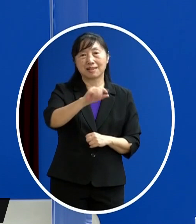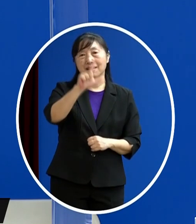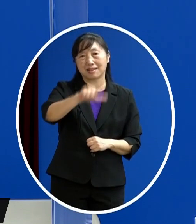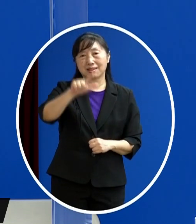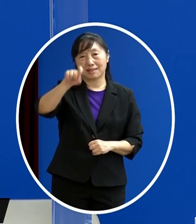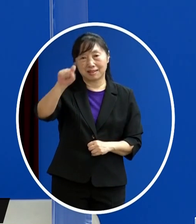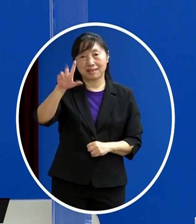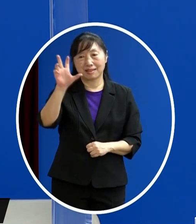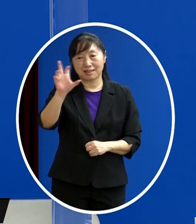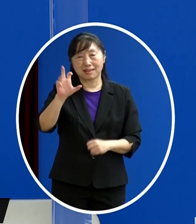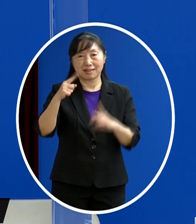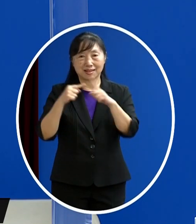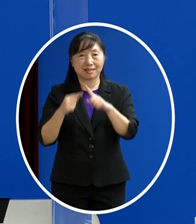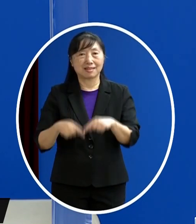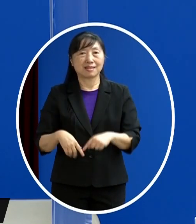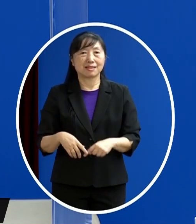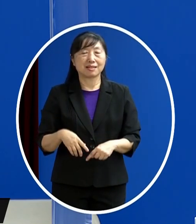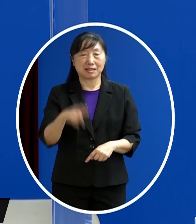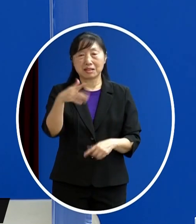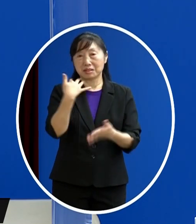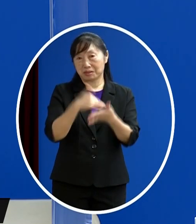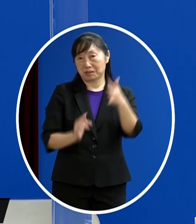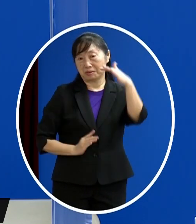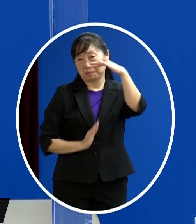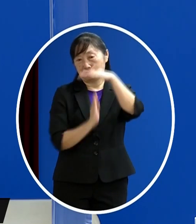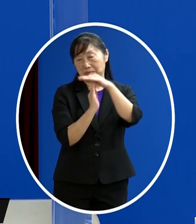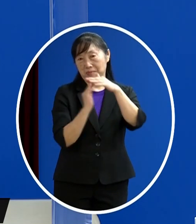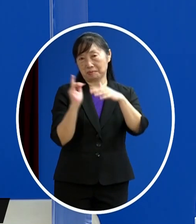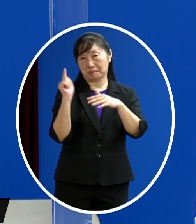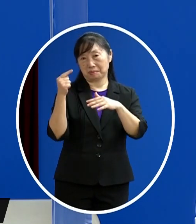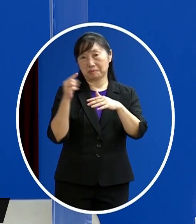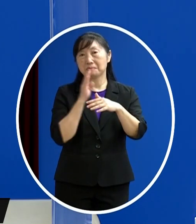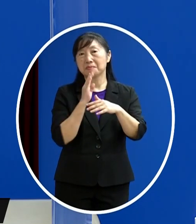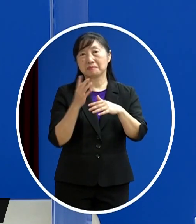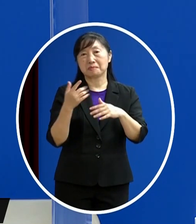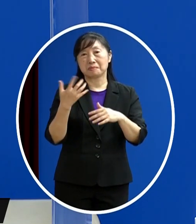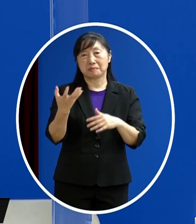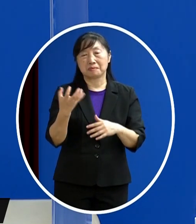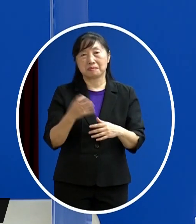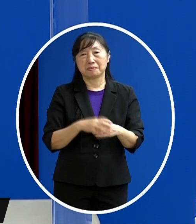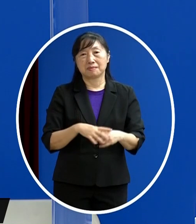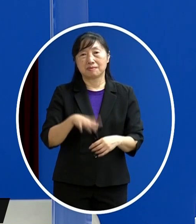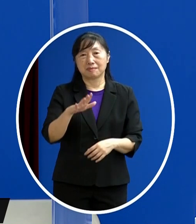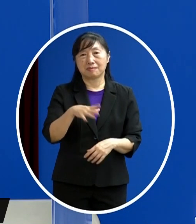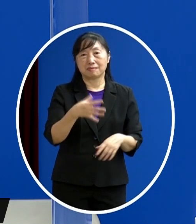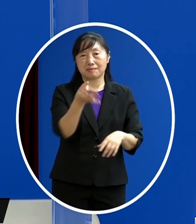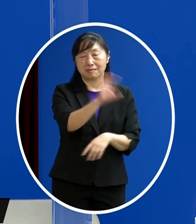16180剂哦，应该是单日最高的哦。那其中有公费